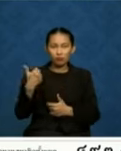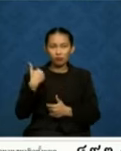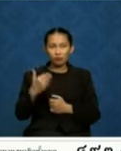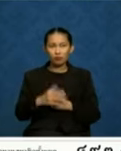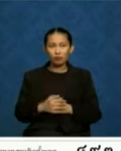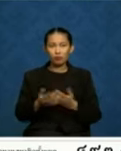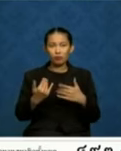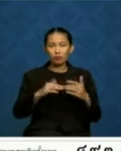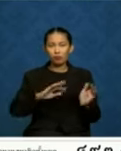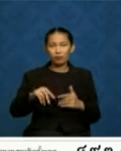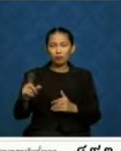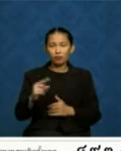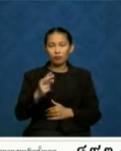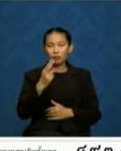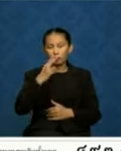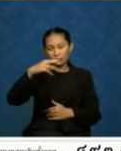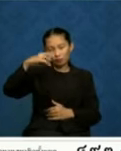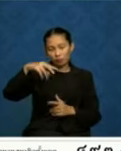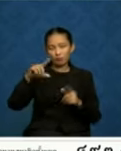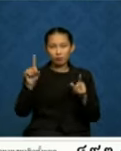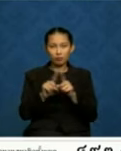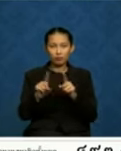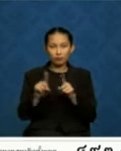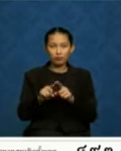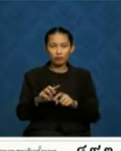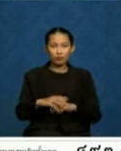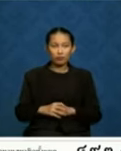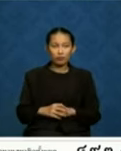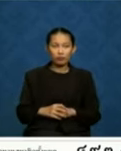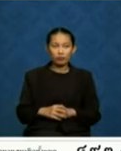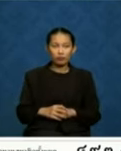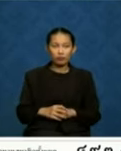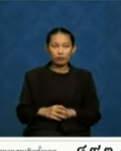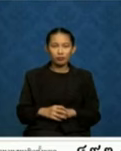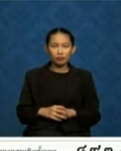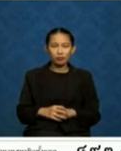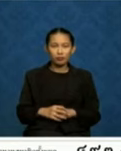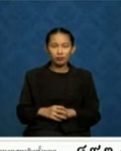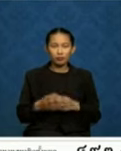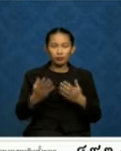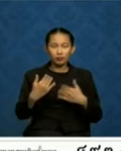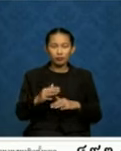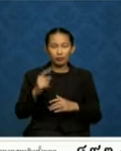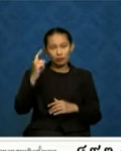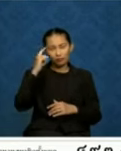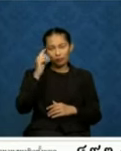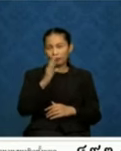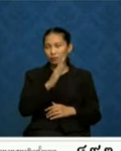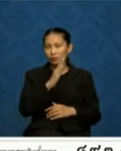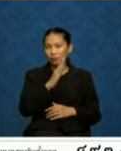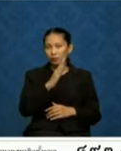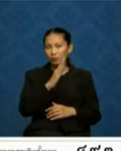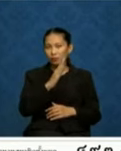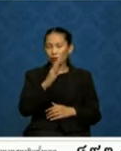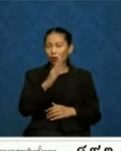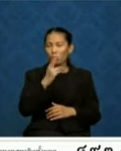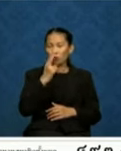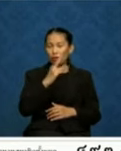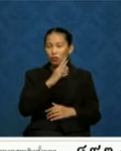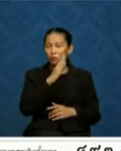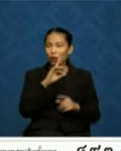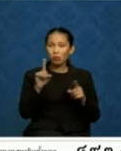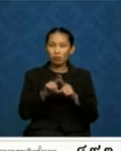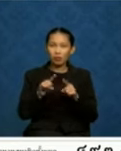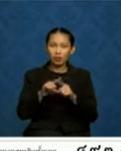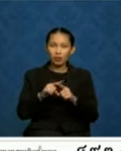นเรื่องของบุหรี่ไฟฟ้าก็เช่นเดียวกันนะครับแล้วก็การปราบปรามบุหรี่เถื่อนก็เช่นเดียวกันก็เป็นสิ่งที่กร